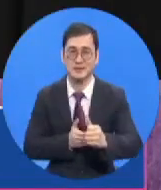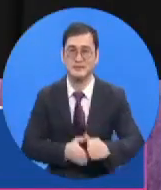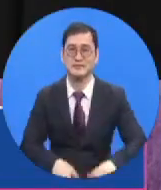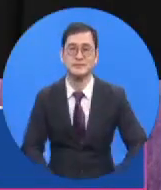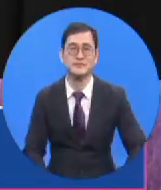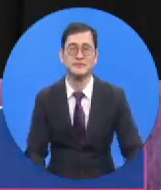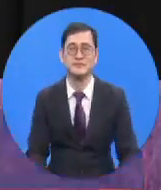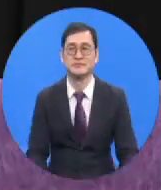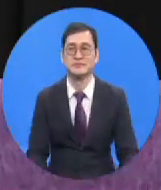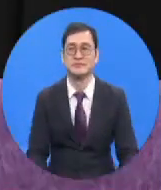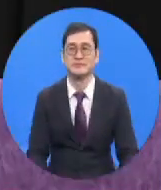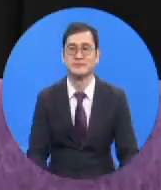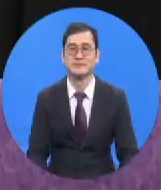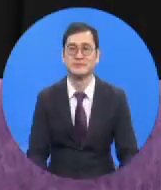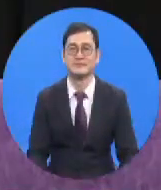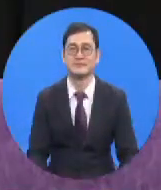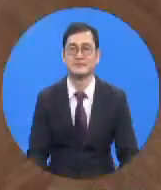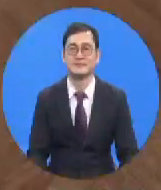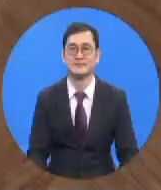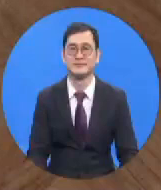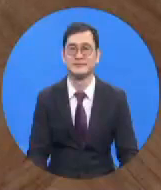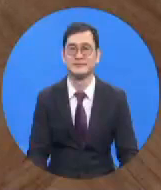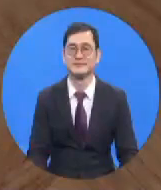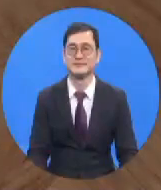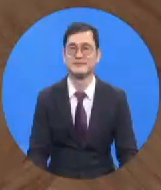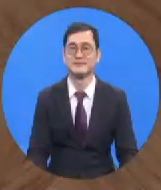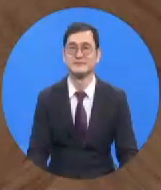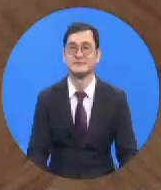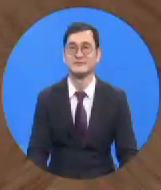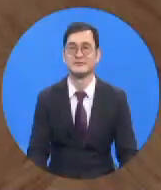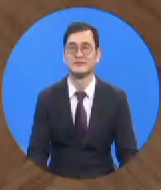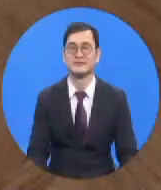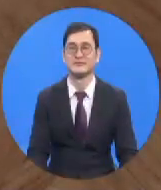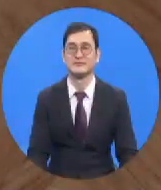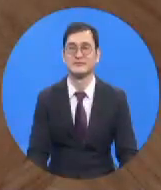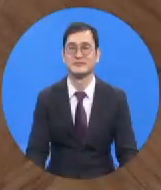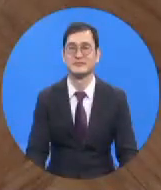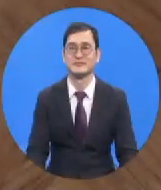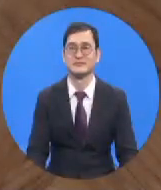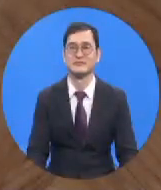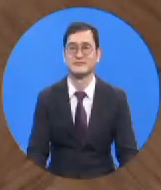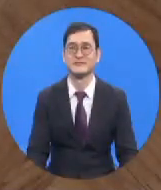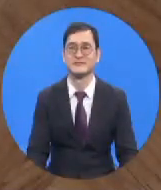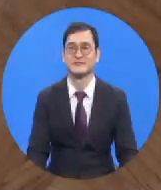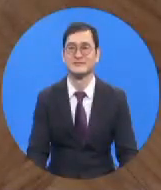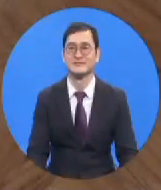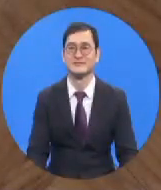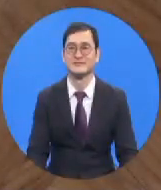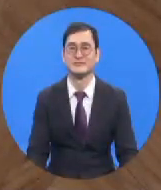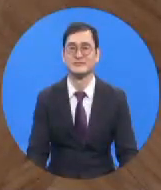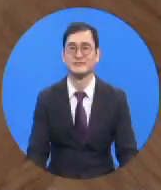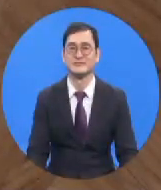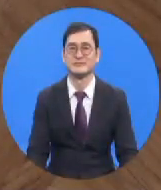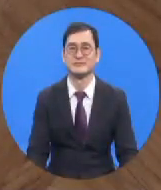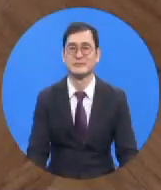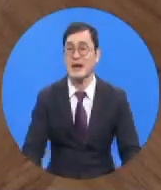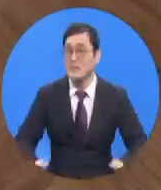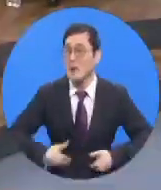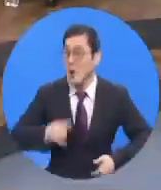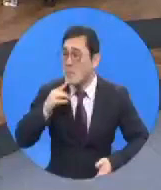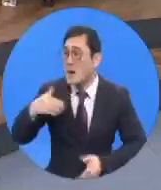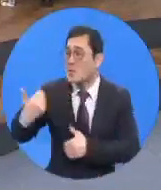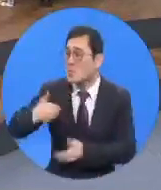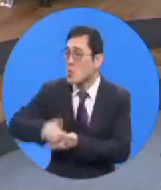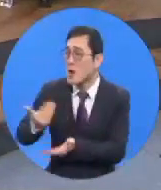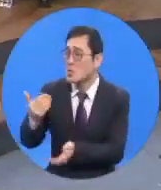걸 그래야지 뭐 그냥 하고 싶은 건 맨날 내가, 그냥 하시고 협조 필요할 때는 또 같이 하자고 이해가 안 되네요. 짧게 정리만 부탁드려요.